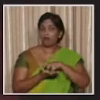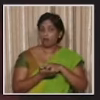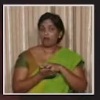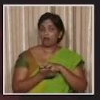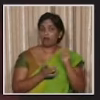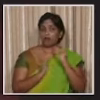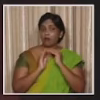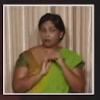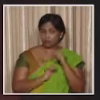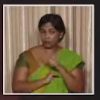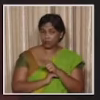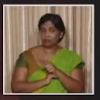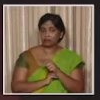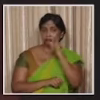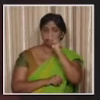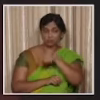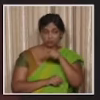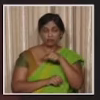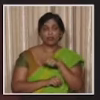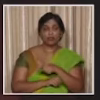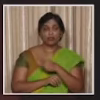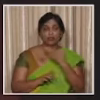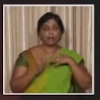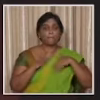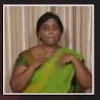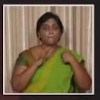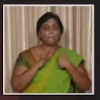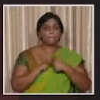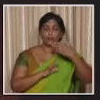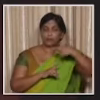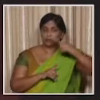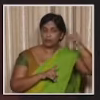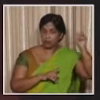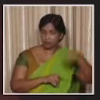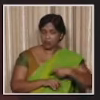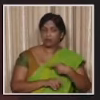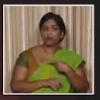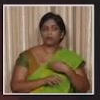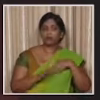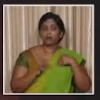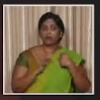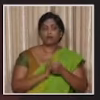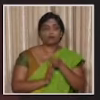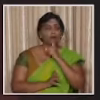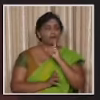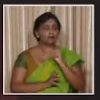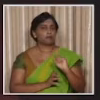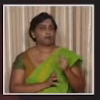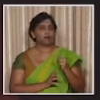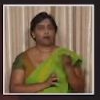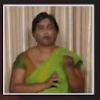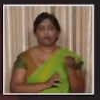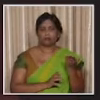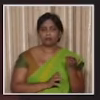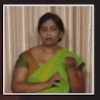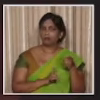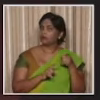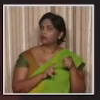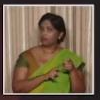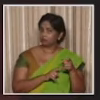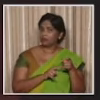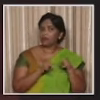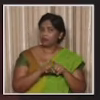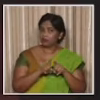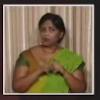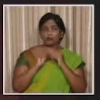කාර්යාලයේ බලධාරීන් ඒ විදුහල්පතිවරයාව ගෙන්නලා ඒ විදුහල්පතිවරයාට තරවටු කරනවා. එතකොට මේ